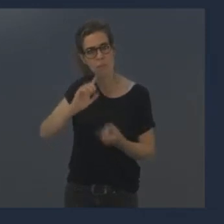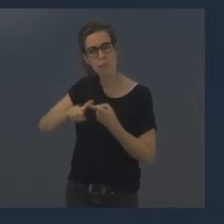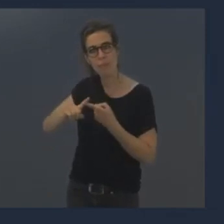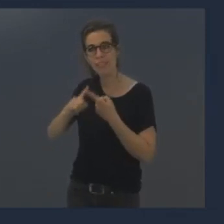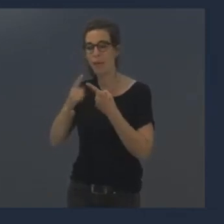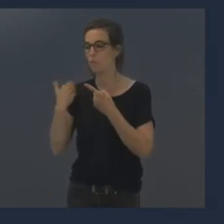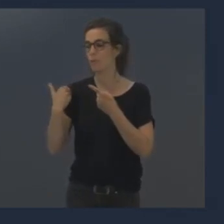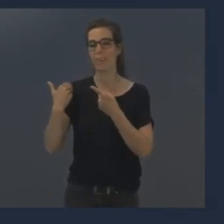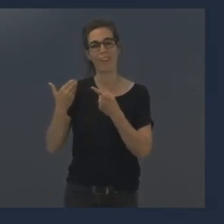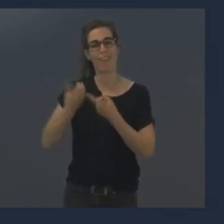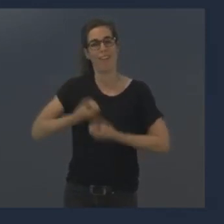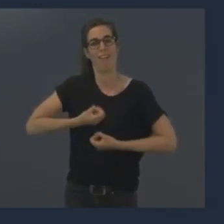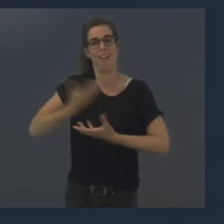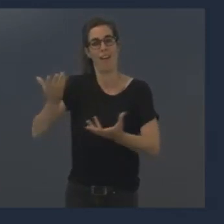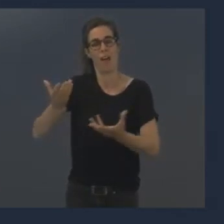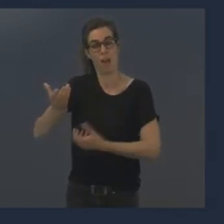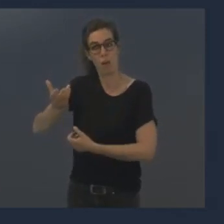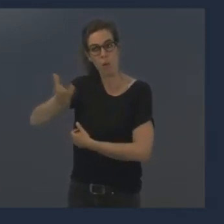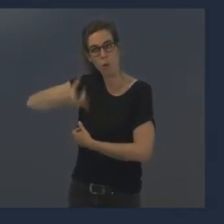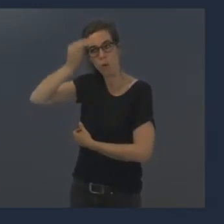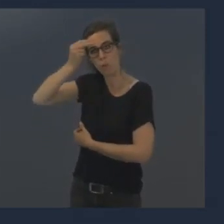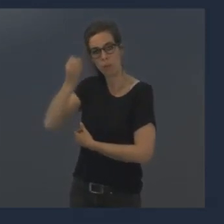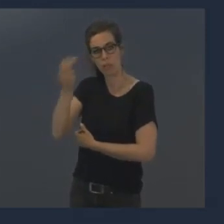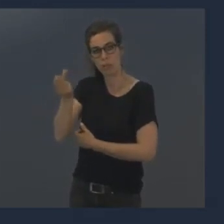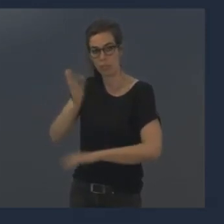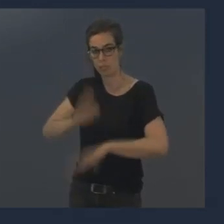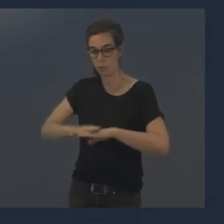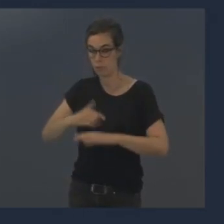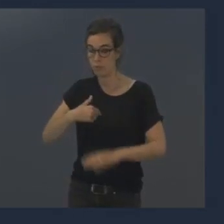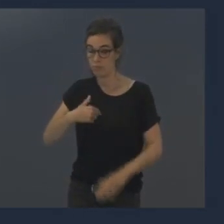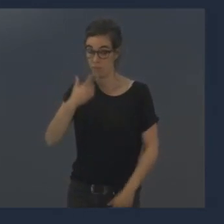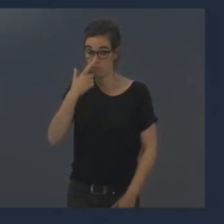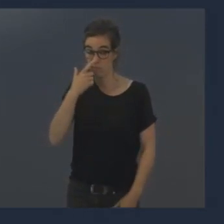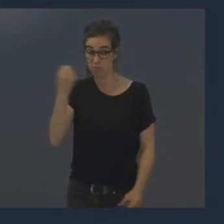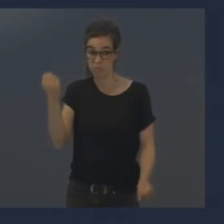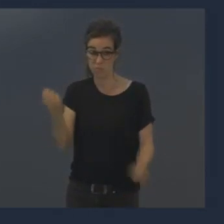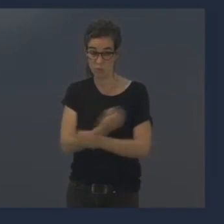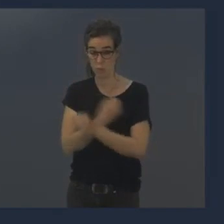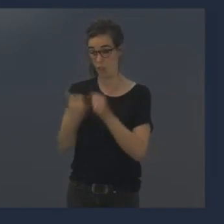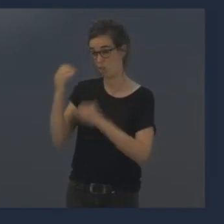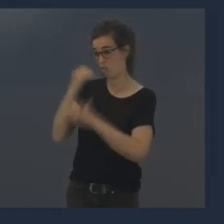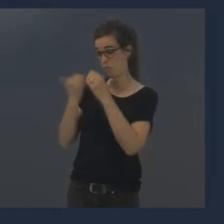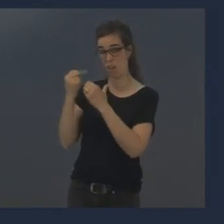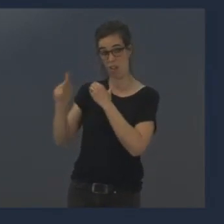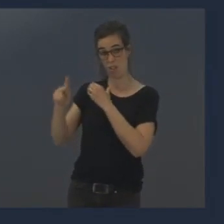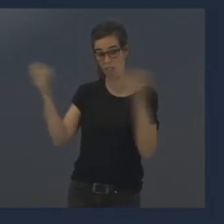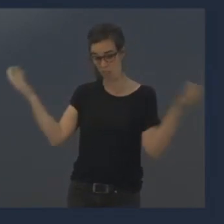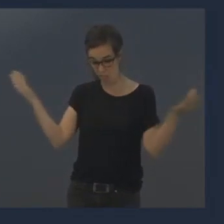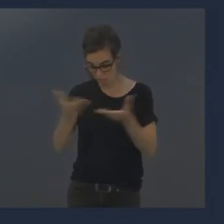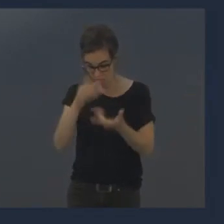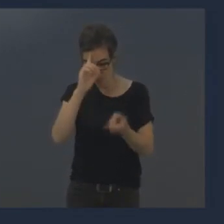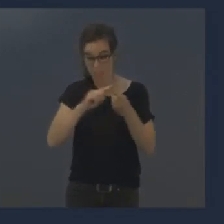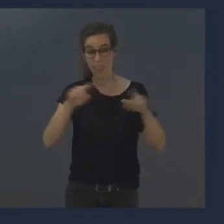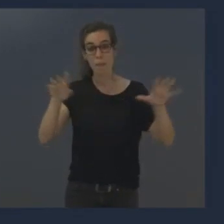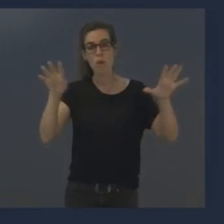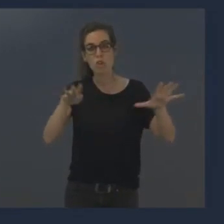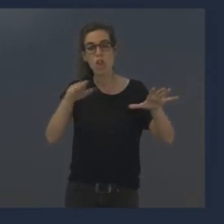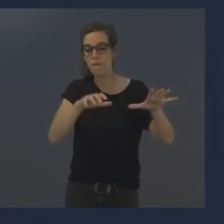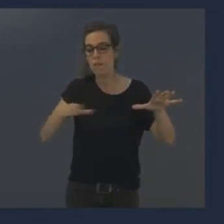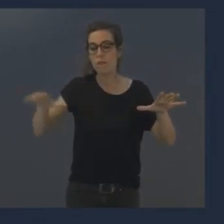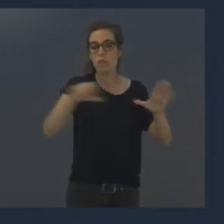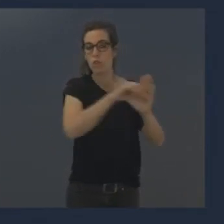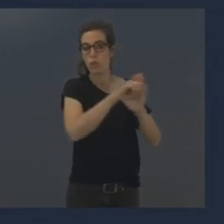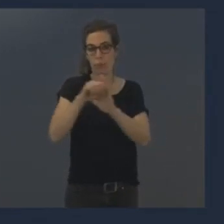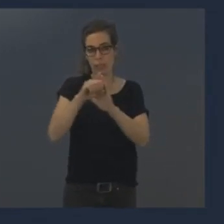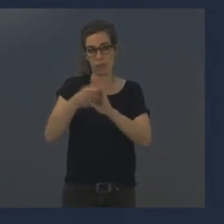exposé. Néanmoins, nous regrettons à cet instant que votre plan ne se concentre que sur 9 zones prioritaires alors que de